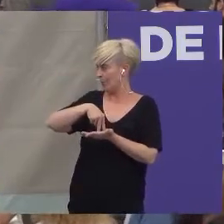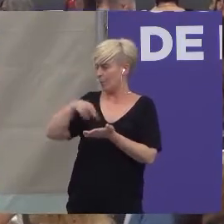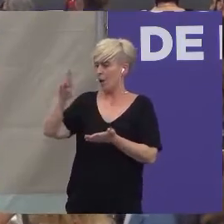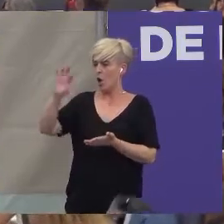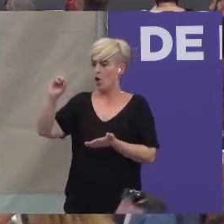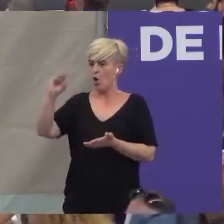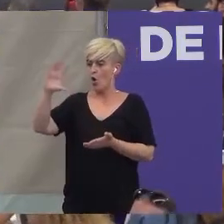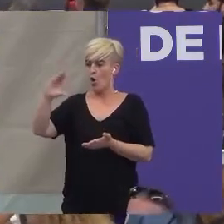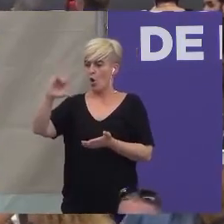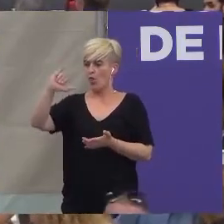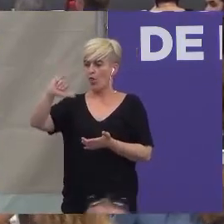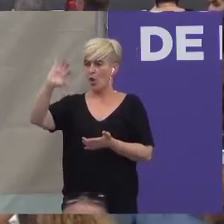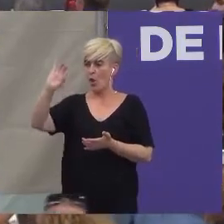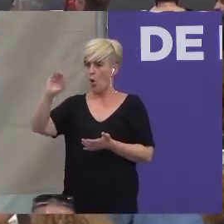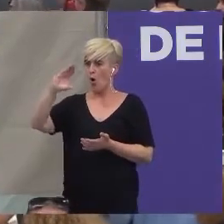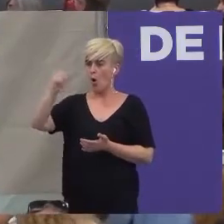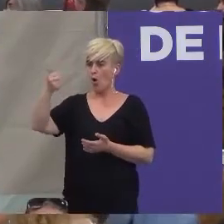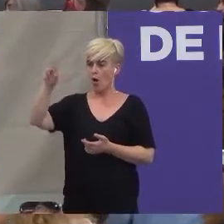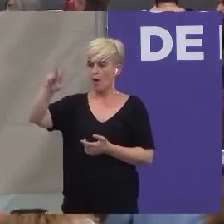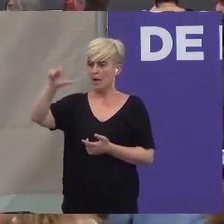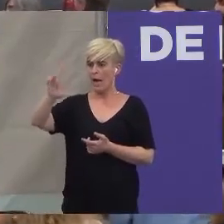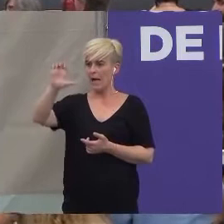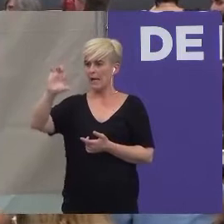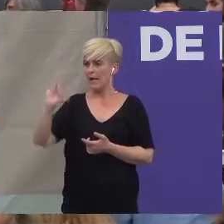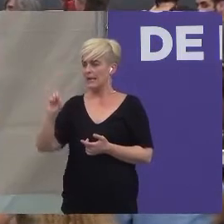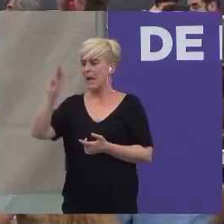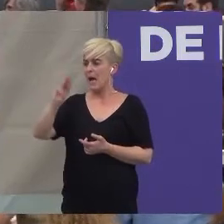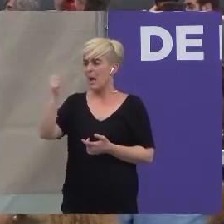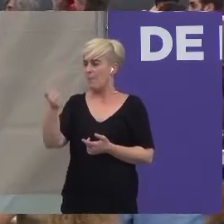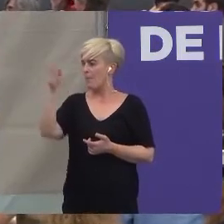Rocío Segura, Carles Fons y Pau Vivas.